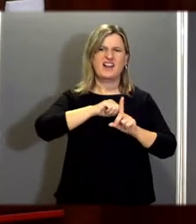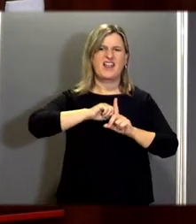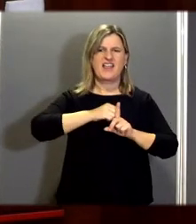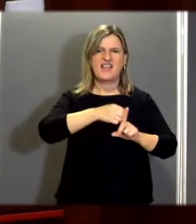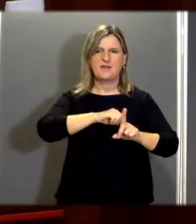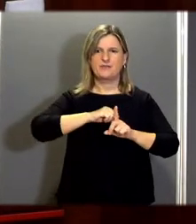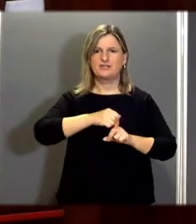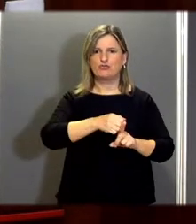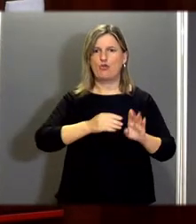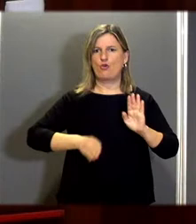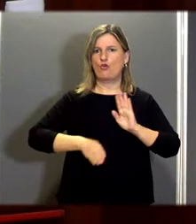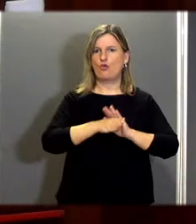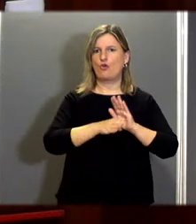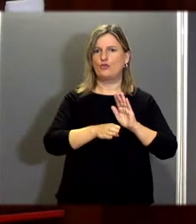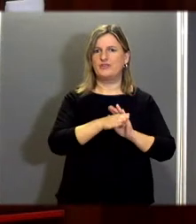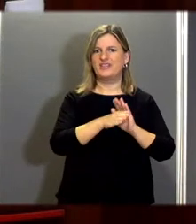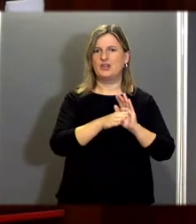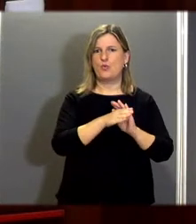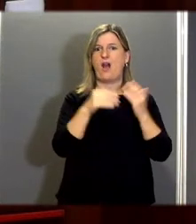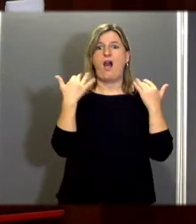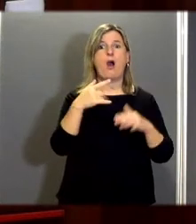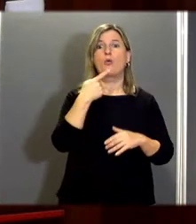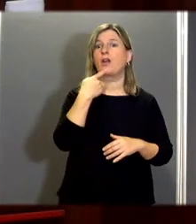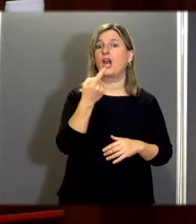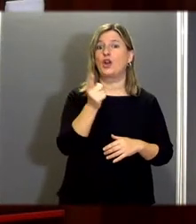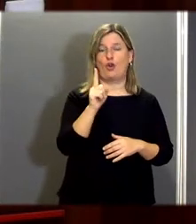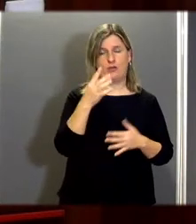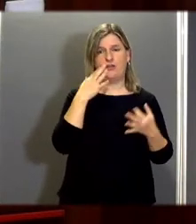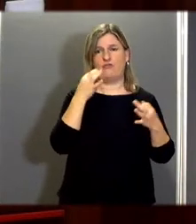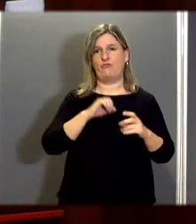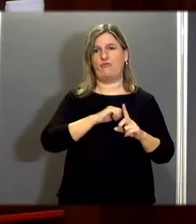continua, malgrat el que vulguin dir, i que